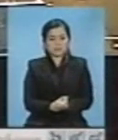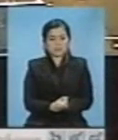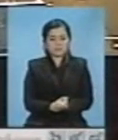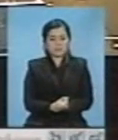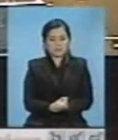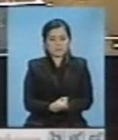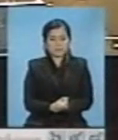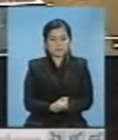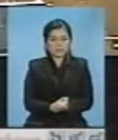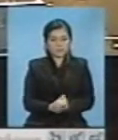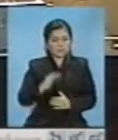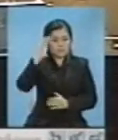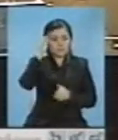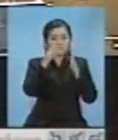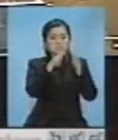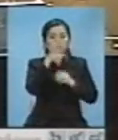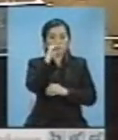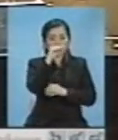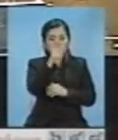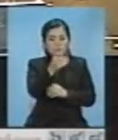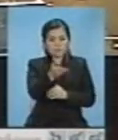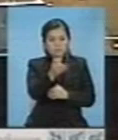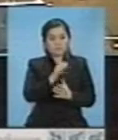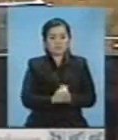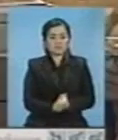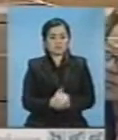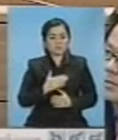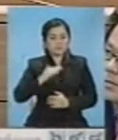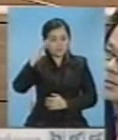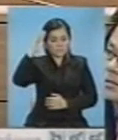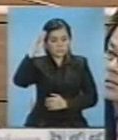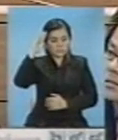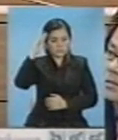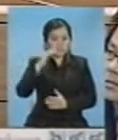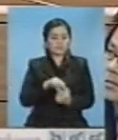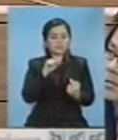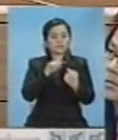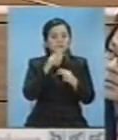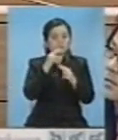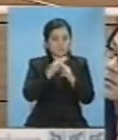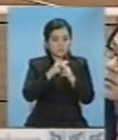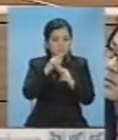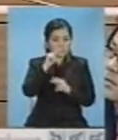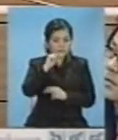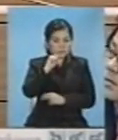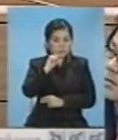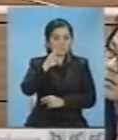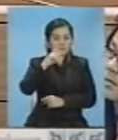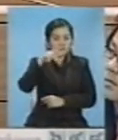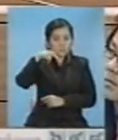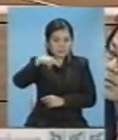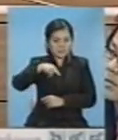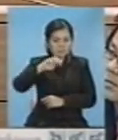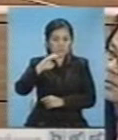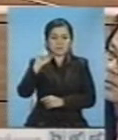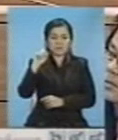ครับผมประท้วงท่านนิพิษ เชิญฮะเชิญฮะ ท่านประธานครับผมสุนัยครับขอประท้วงท่านนิพิษผมยังรักษ